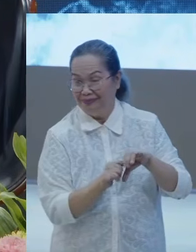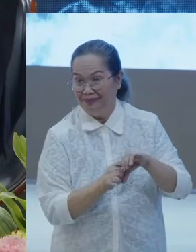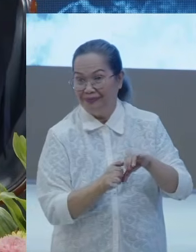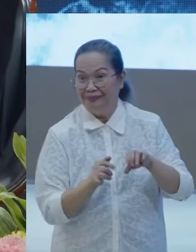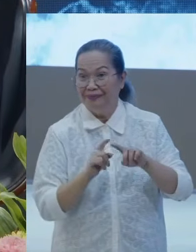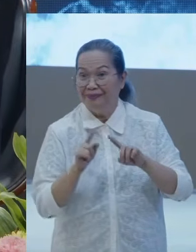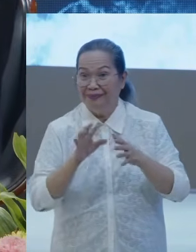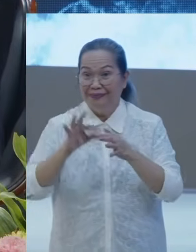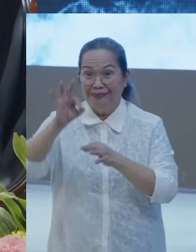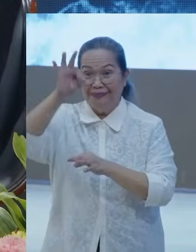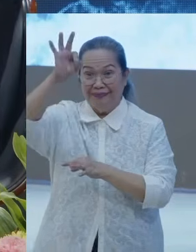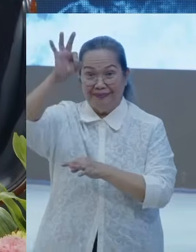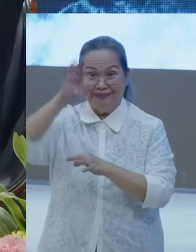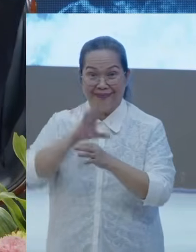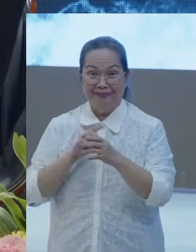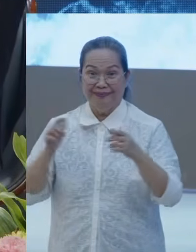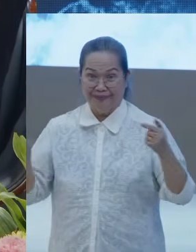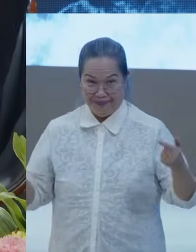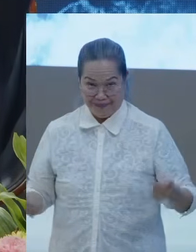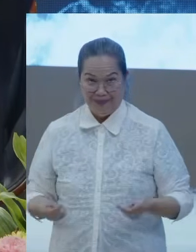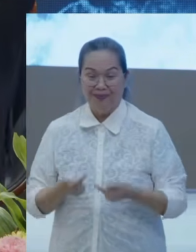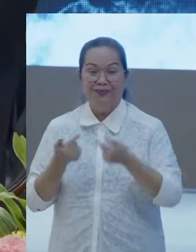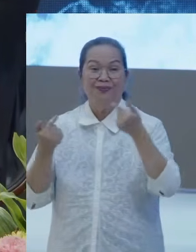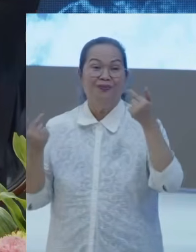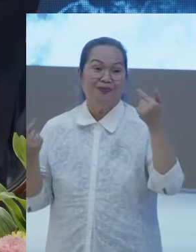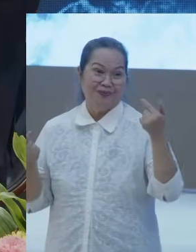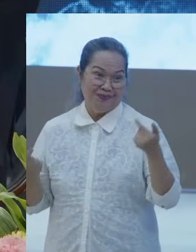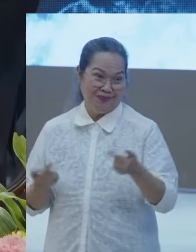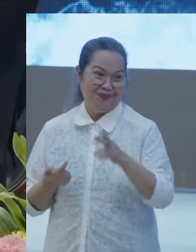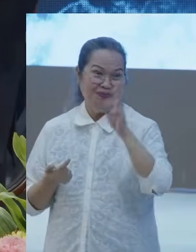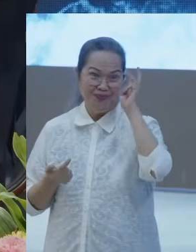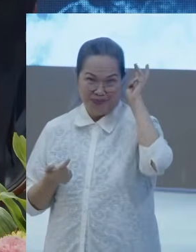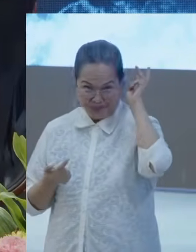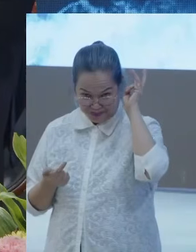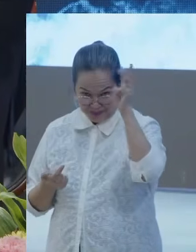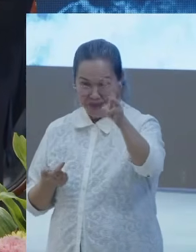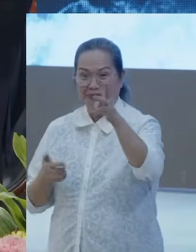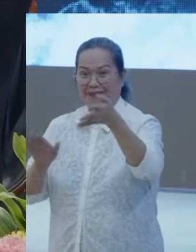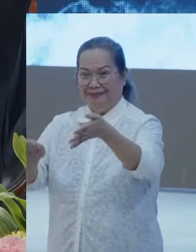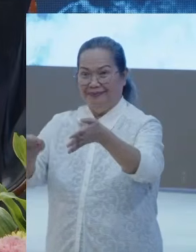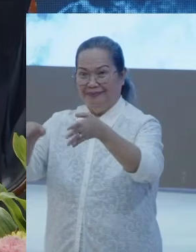The soul that shall sin shall surely die.